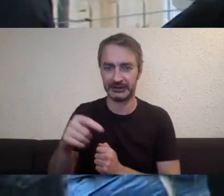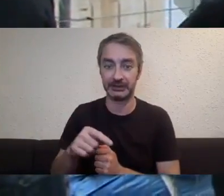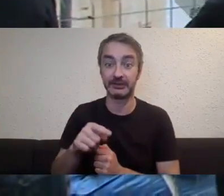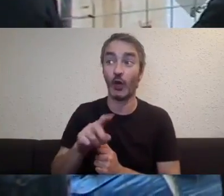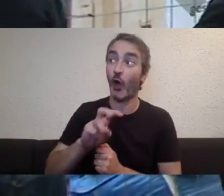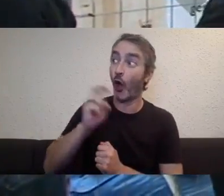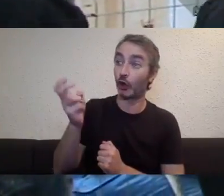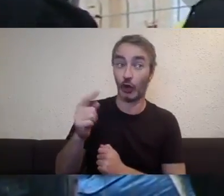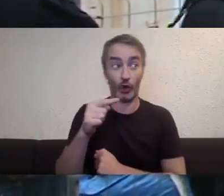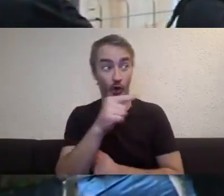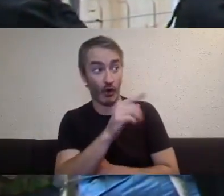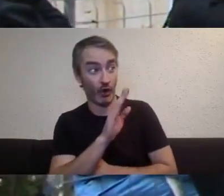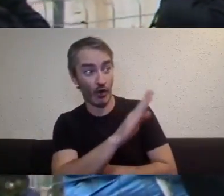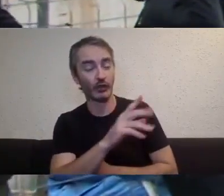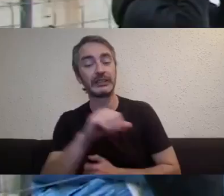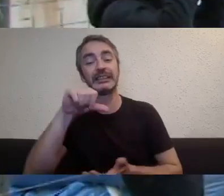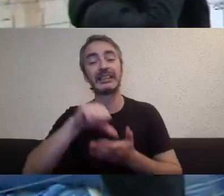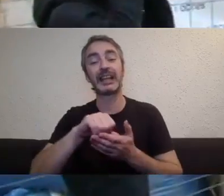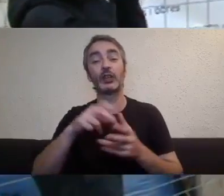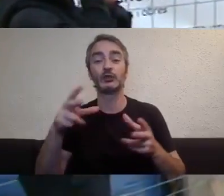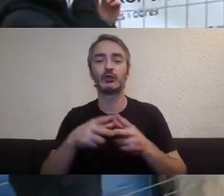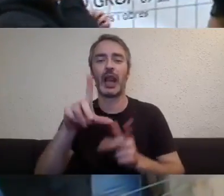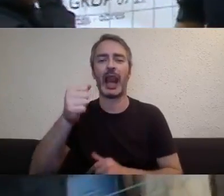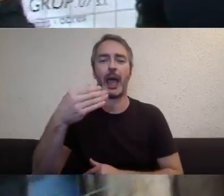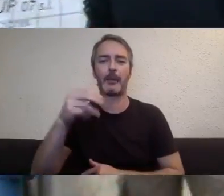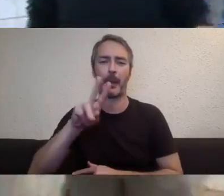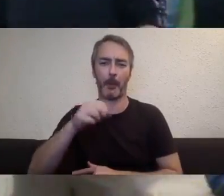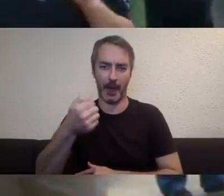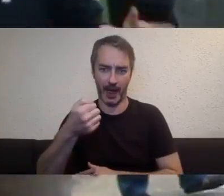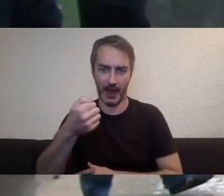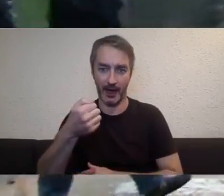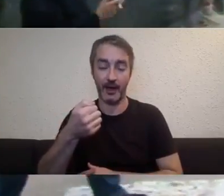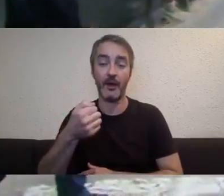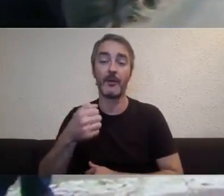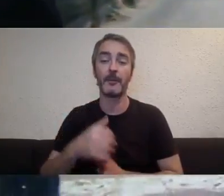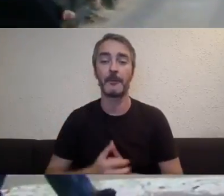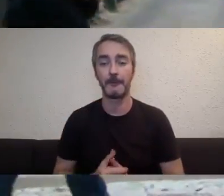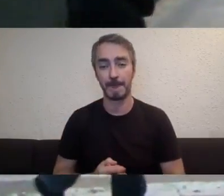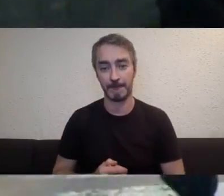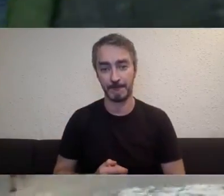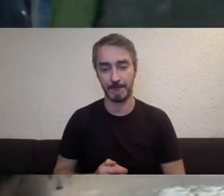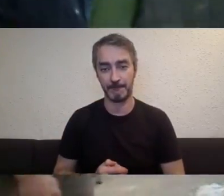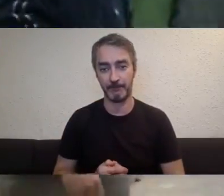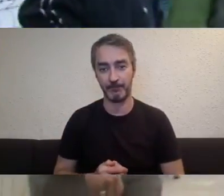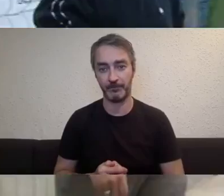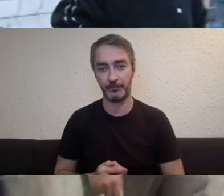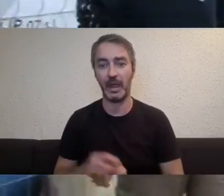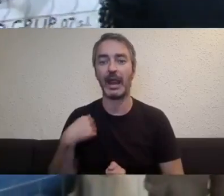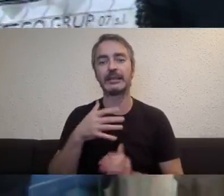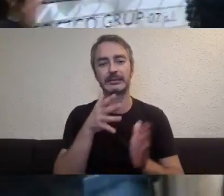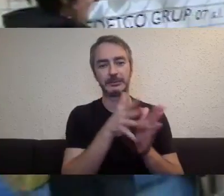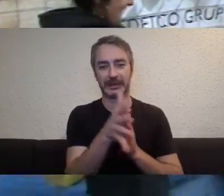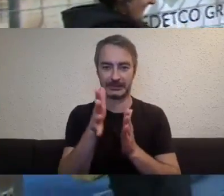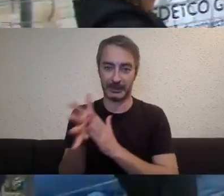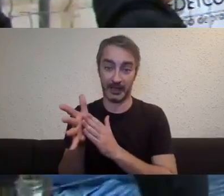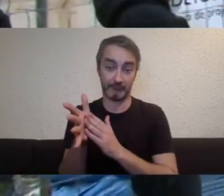bastant més anys. I això, que va ser al centre social La Breva. Ara, llavors una miqueta explicar... Pa mi no puedo entrar.